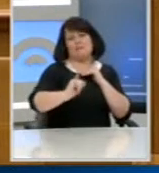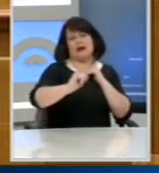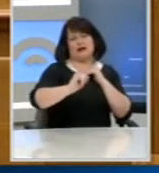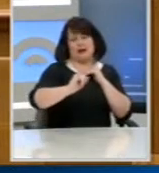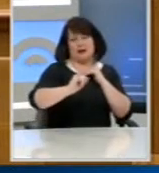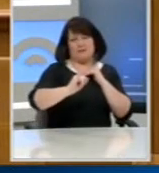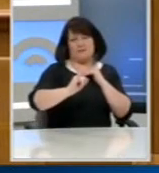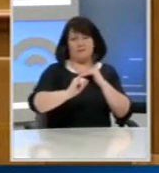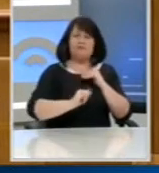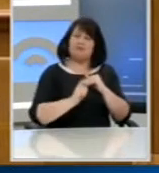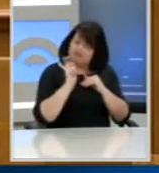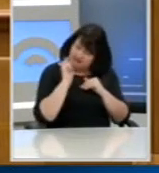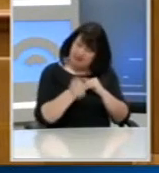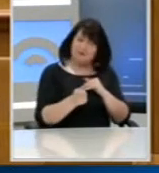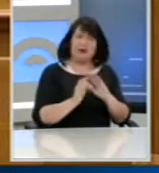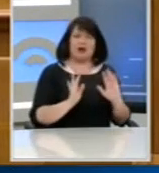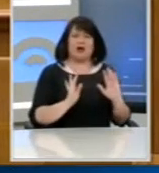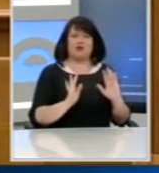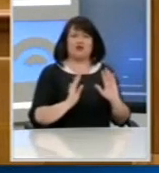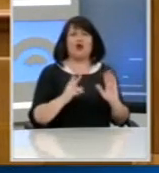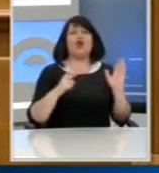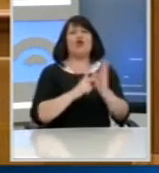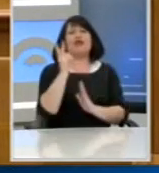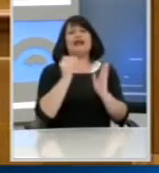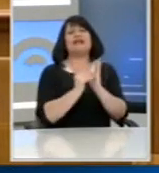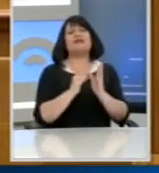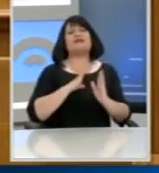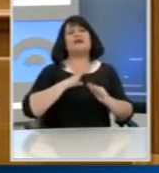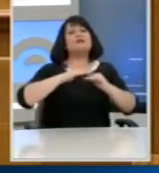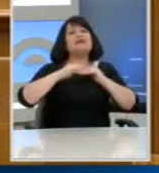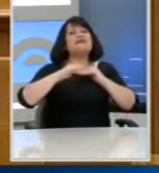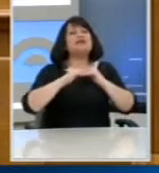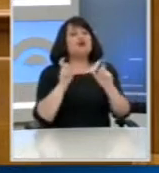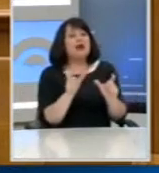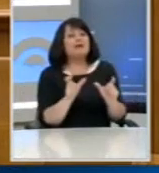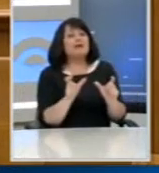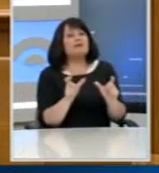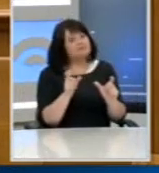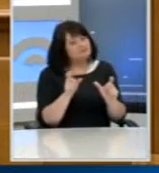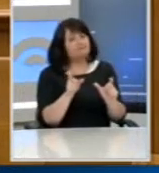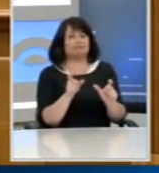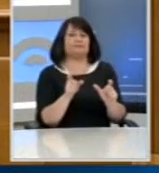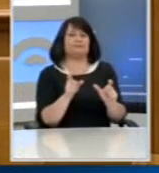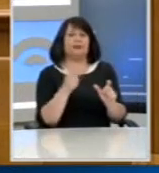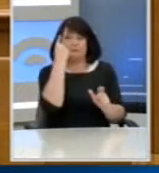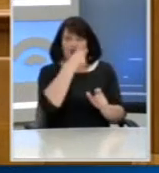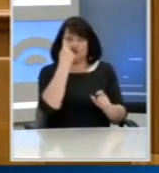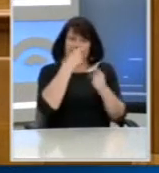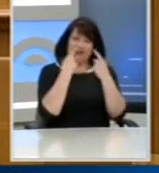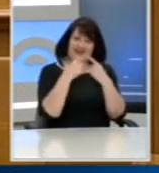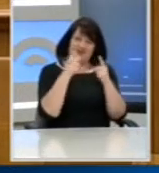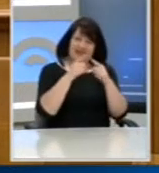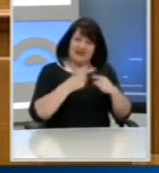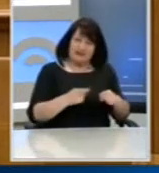στελέχη που υπηρετούν στην Παραμεθόριο και ανέρχονται σε περίπου 12.000. Επομένως, με τη διατήρηση της προοπτικής διαφοράς και τη χορήγηση